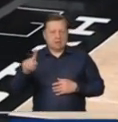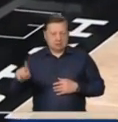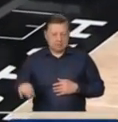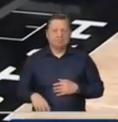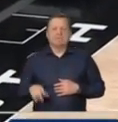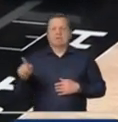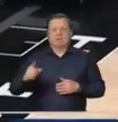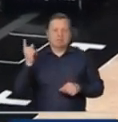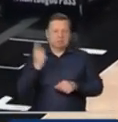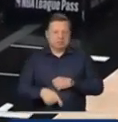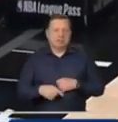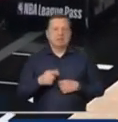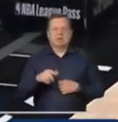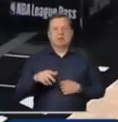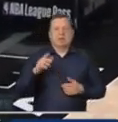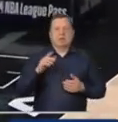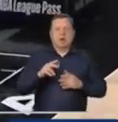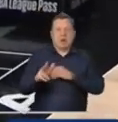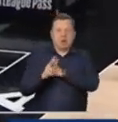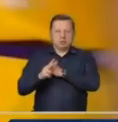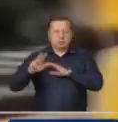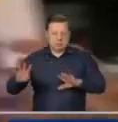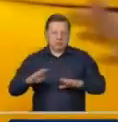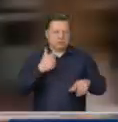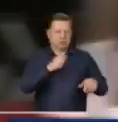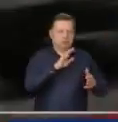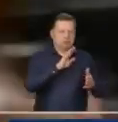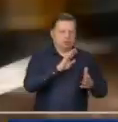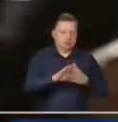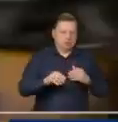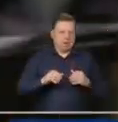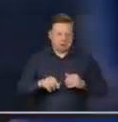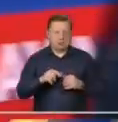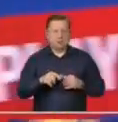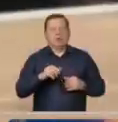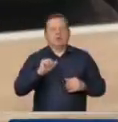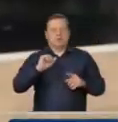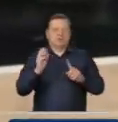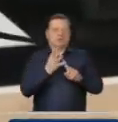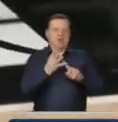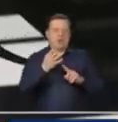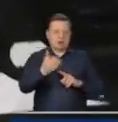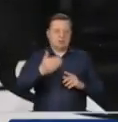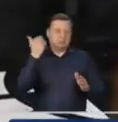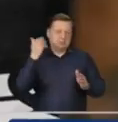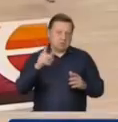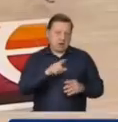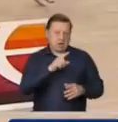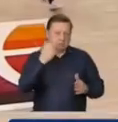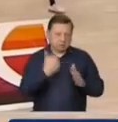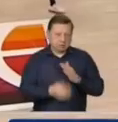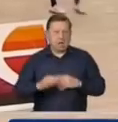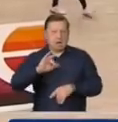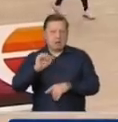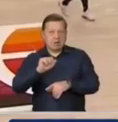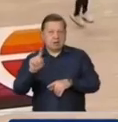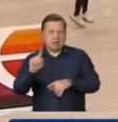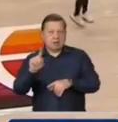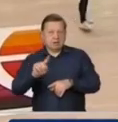mistrzostwa NBA przegrała w Salt Lake City 89-114. Była to czwarta z rzędu porażka jeziorowców. Z kolei jazzmeni mają już na